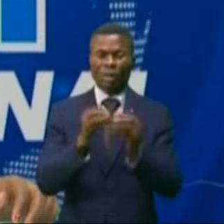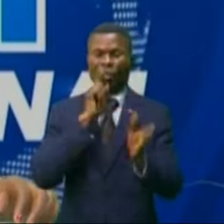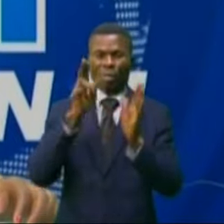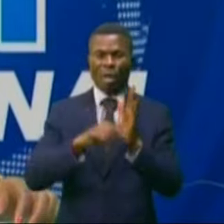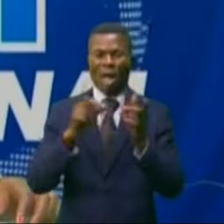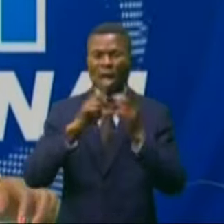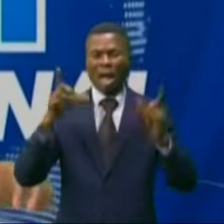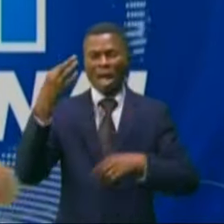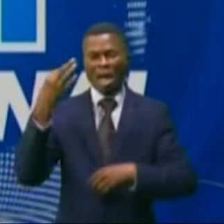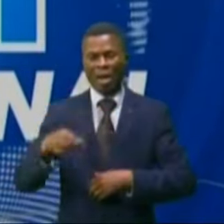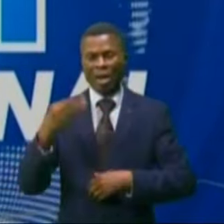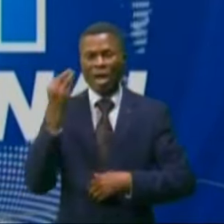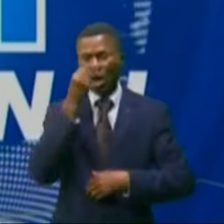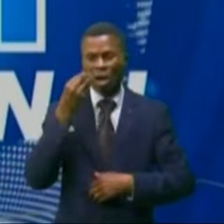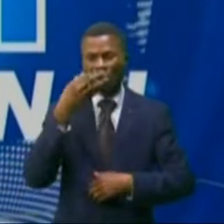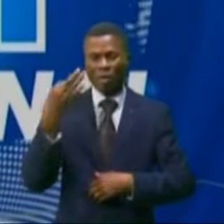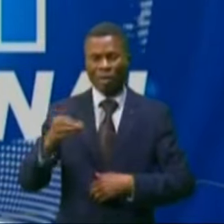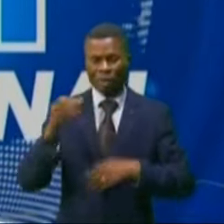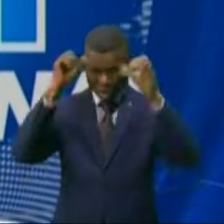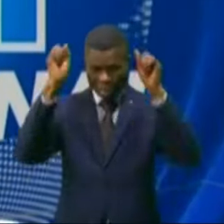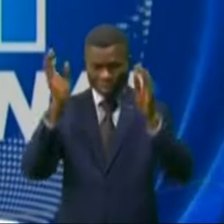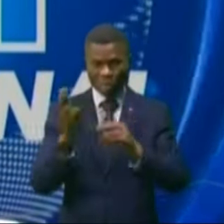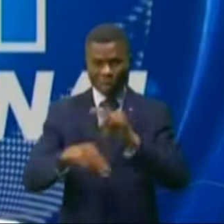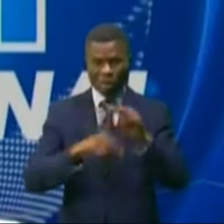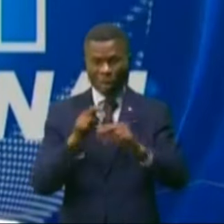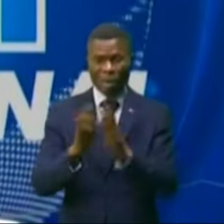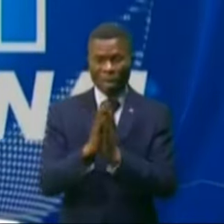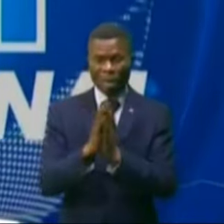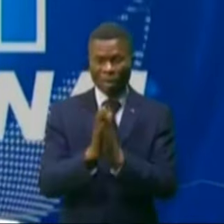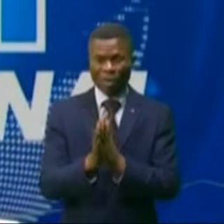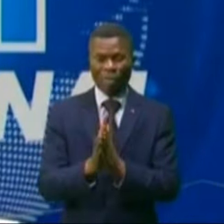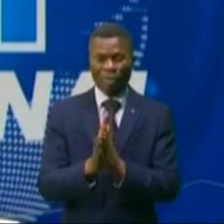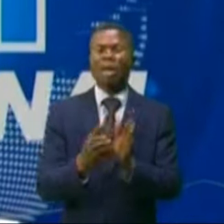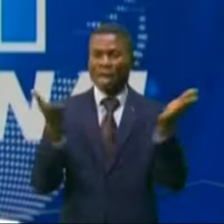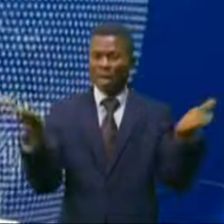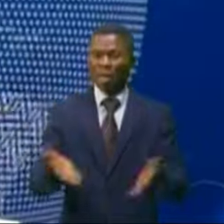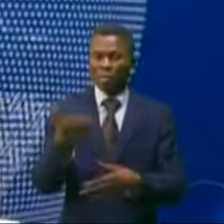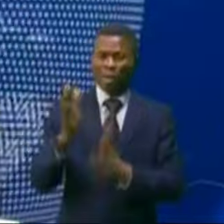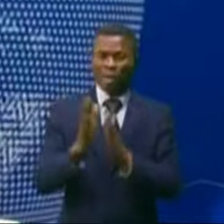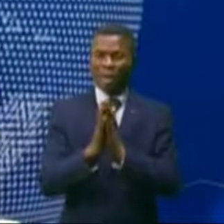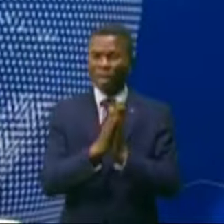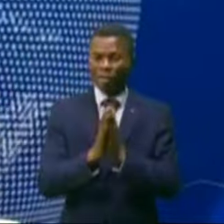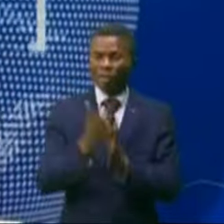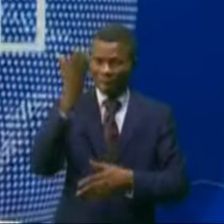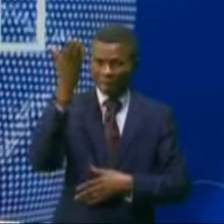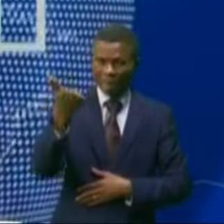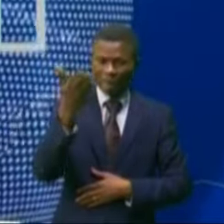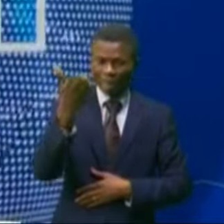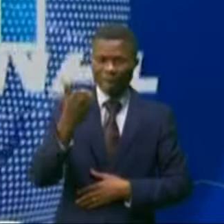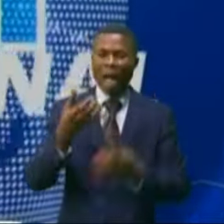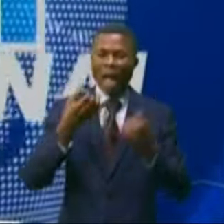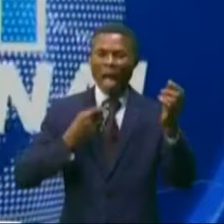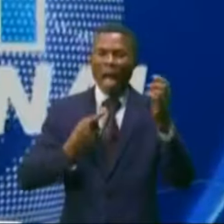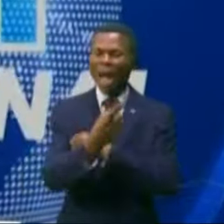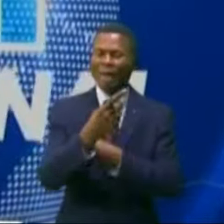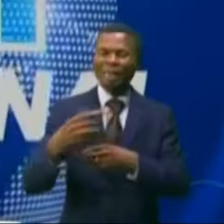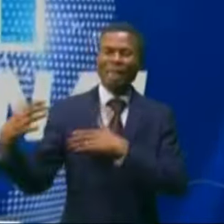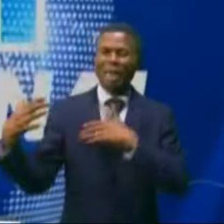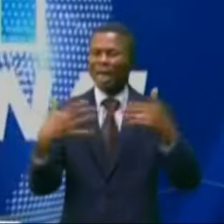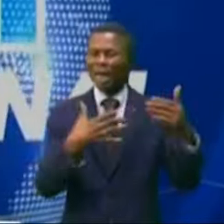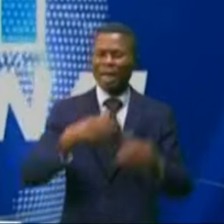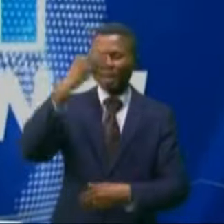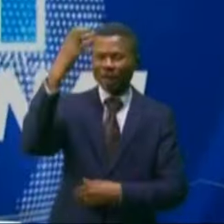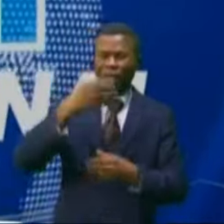francophonie. Le président de l'Assemblée nationale représente la RDC. Vital Kamerhe a dénoncé l'agression rwandaise